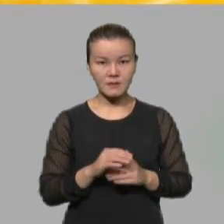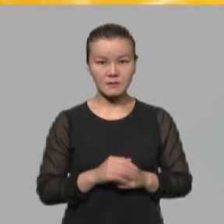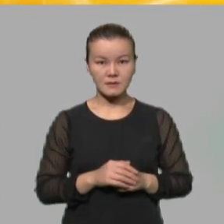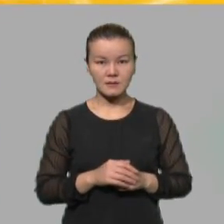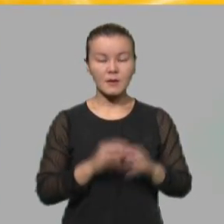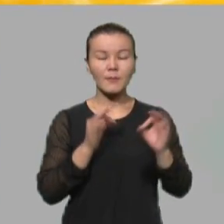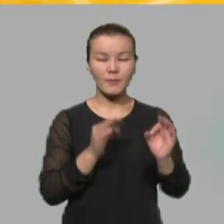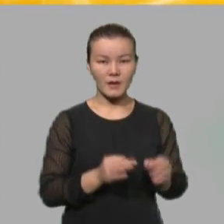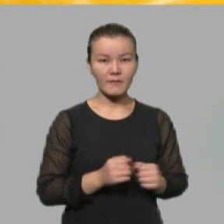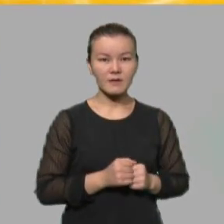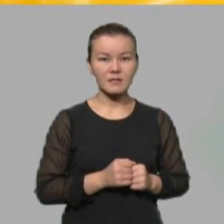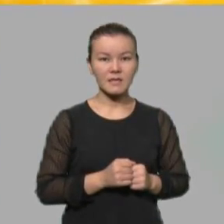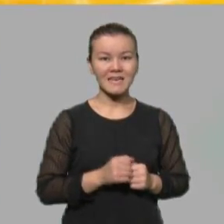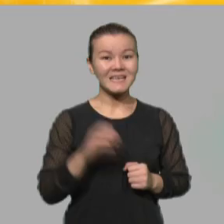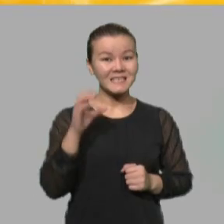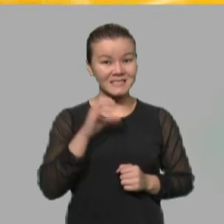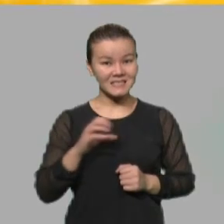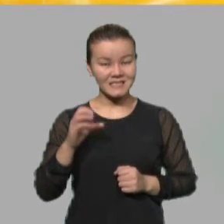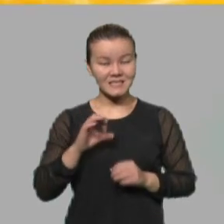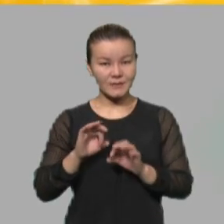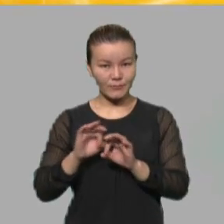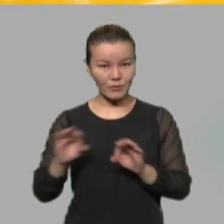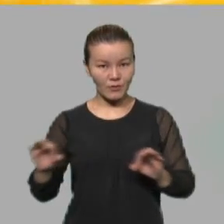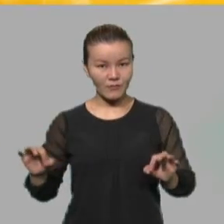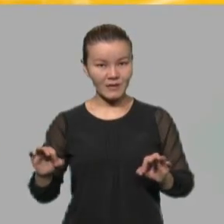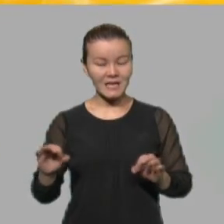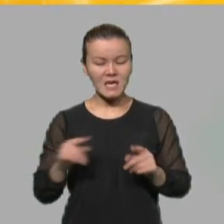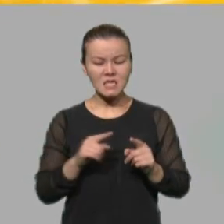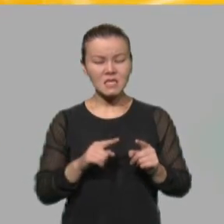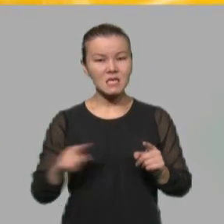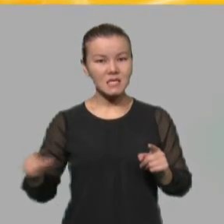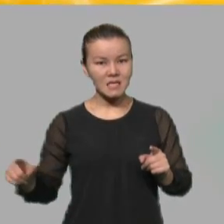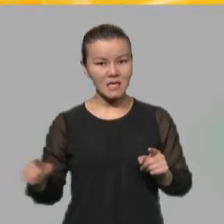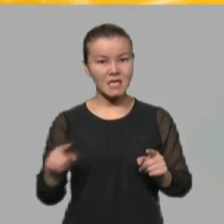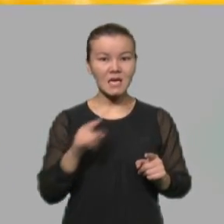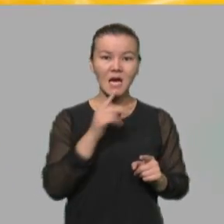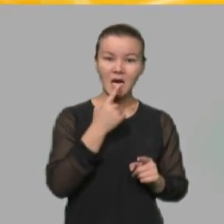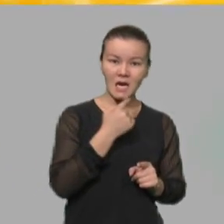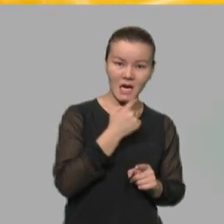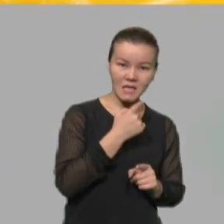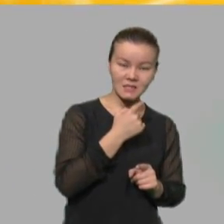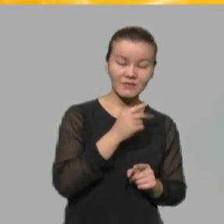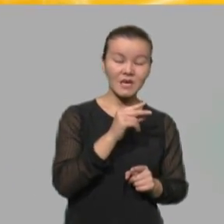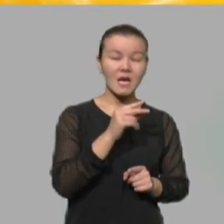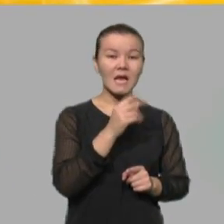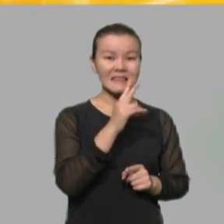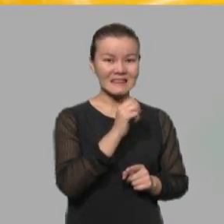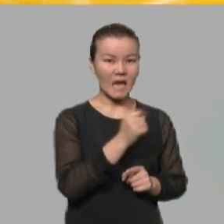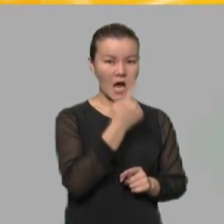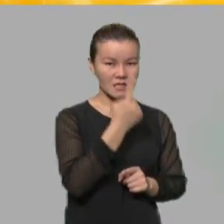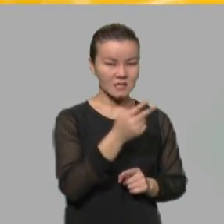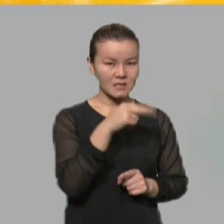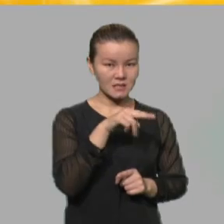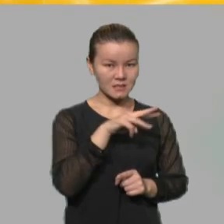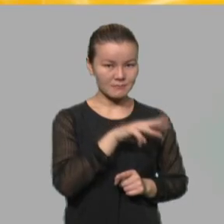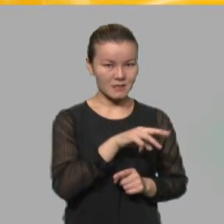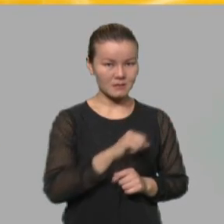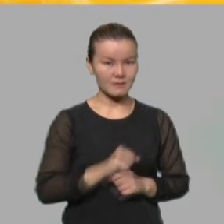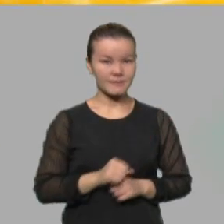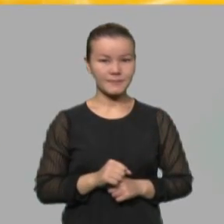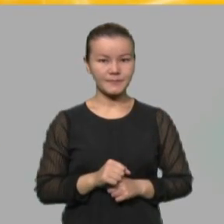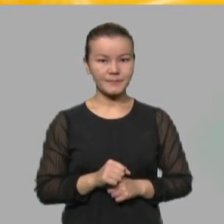Выполнили? Правильно. Синяя проволока длиннее красной на 1